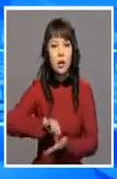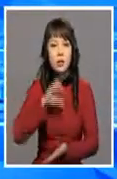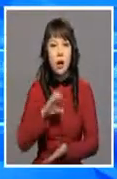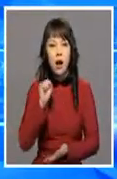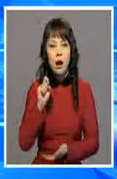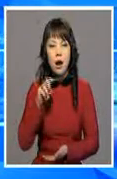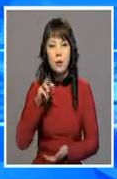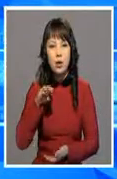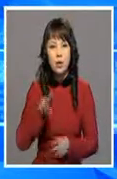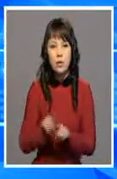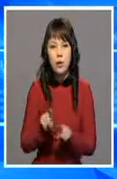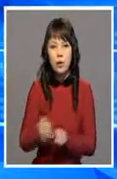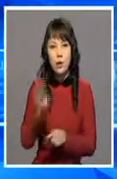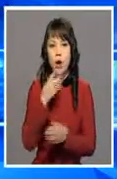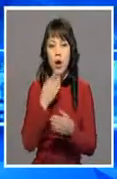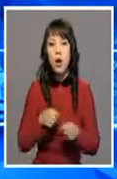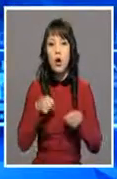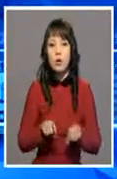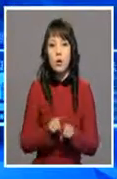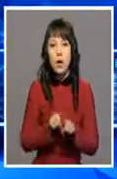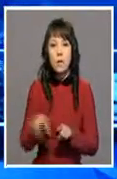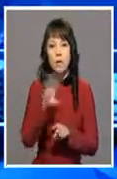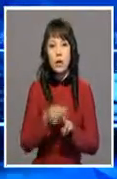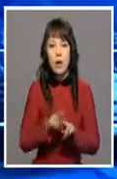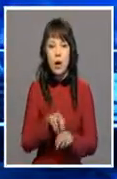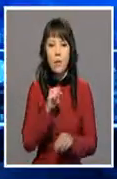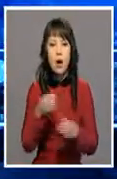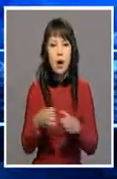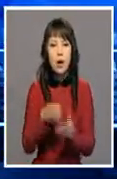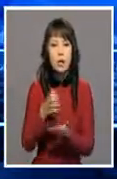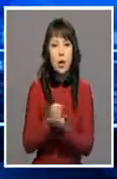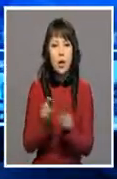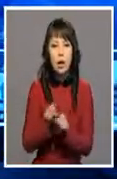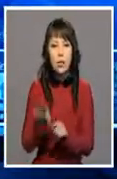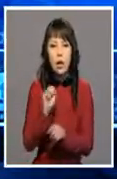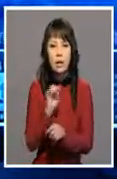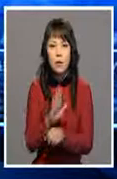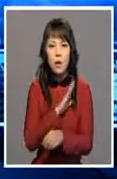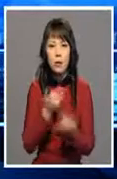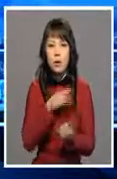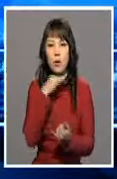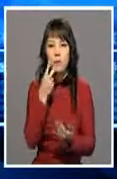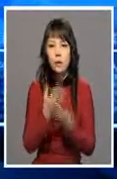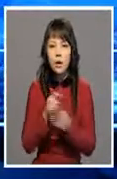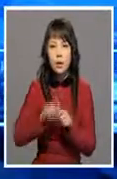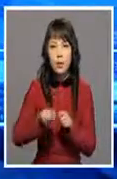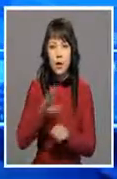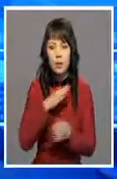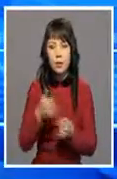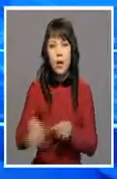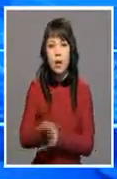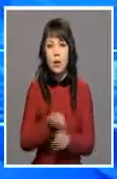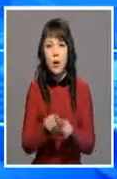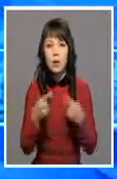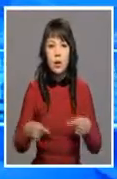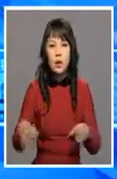биыл ұлттық оператордың құқықтық базасын құруды тапсырды. Көліктік инфрақұрылымның көкжиегін кеңейтуге көптен көңіл бөліп келеді.